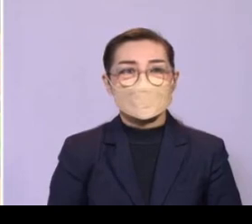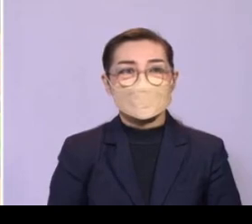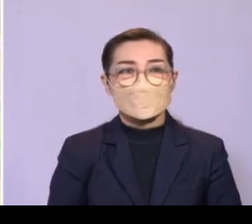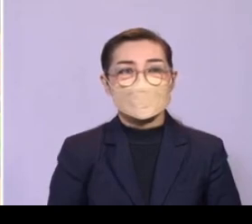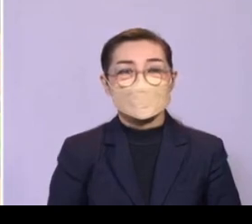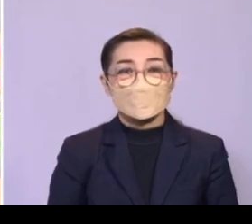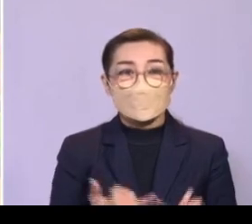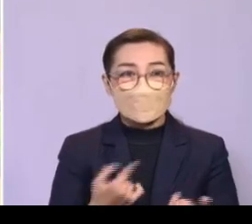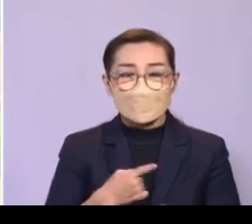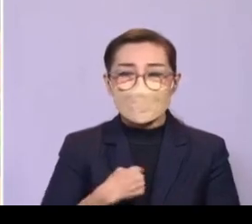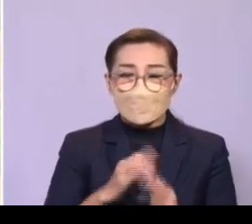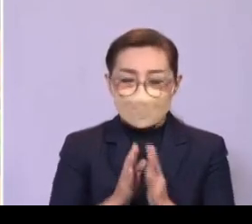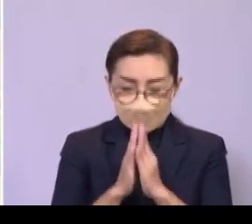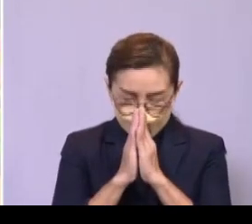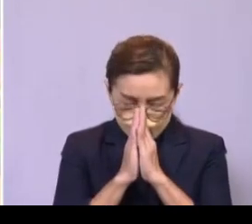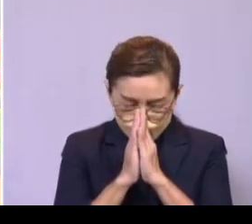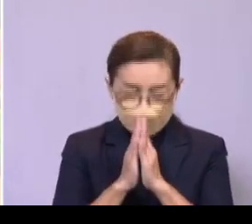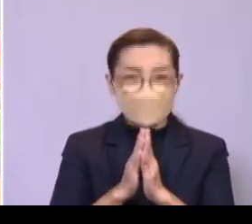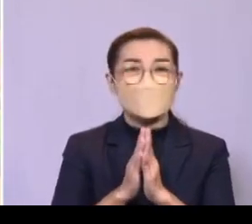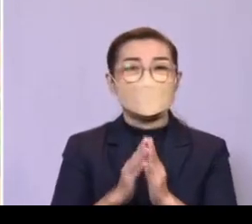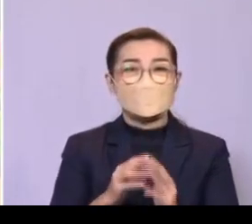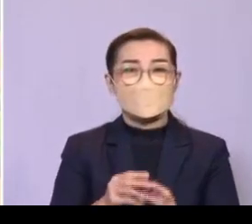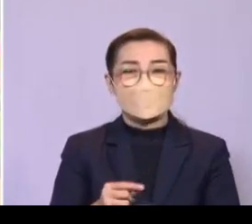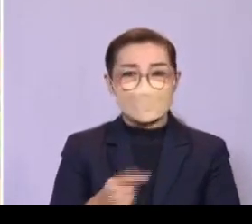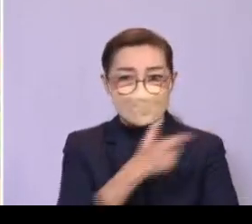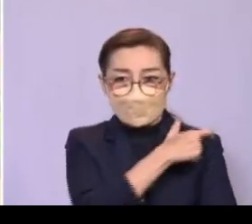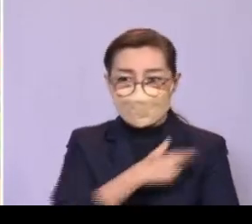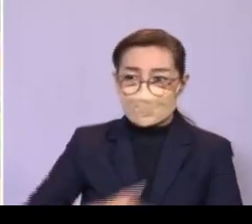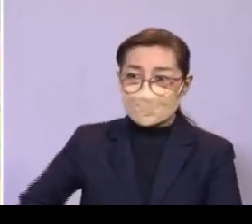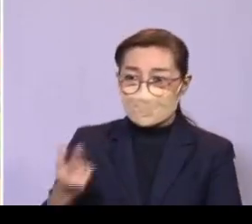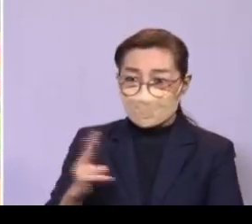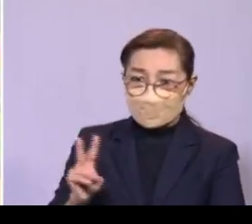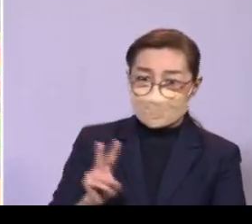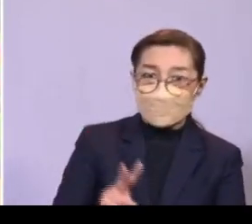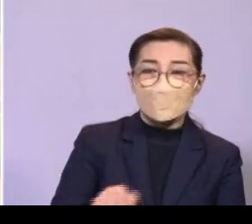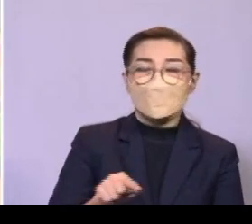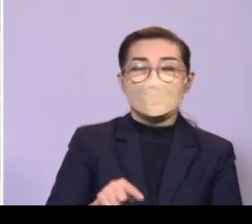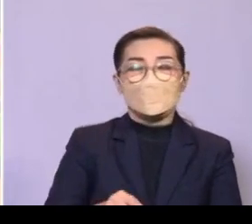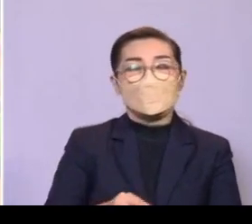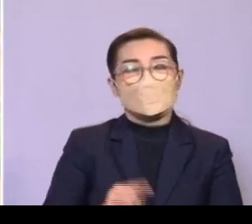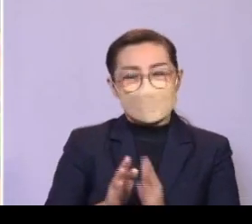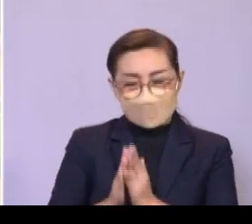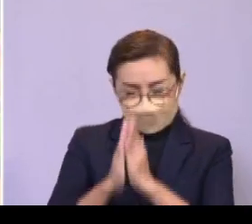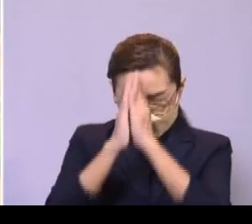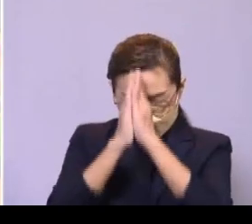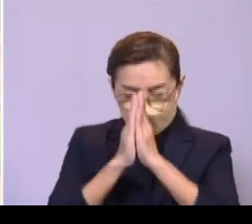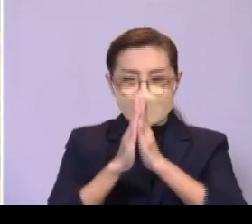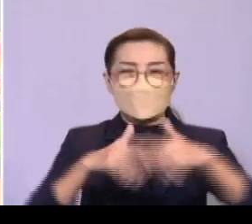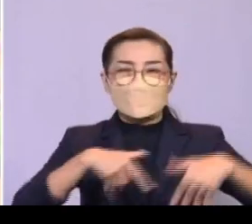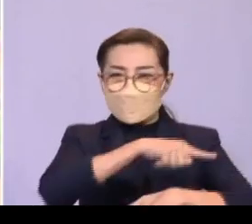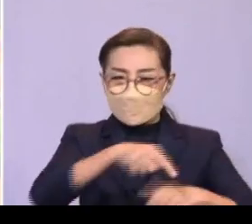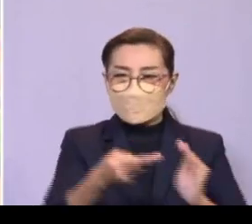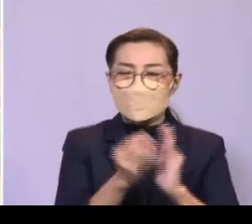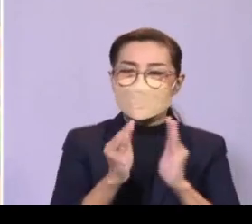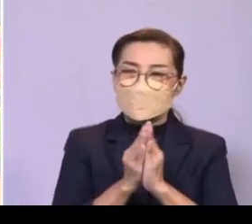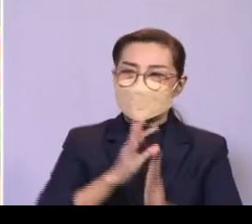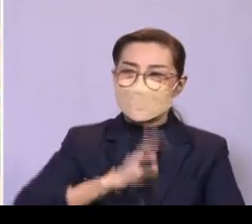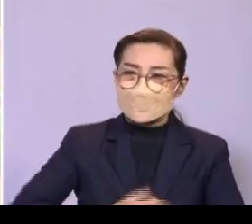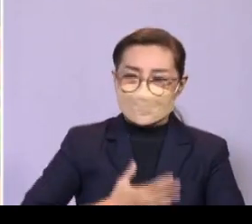ก็เป็นพระมหากรุณาธิคุณอย่างสุดซึ้งหาที่สุดไม่ได้ของชาวหนองบัวลำพูแล้วก็